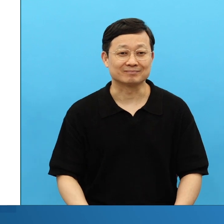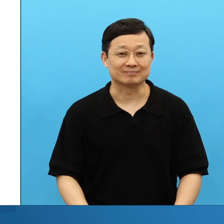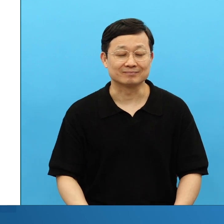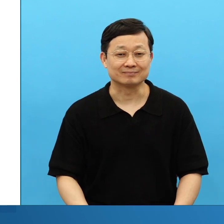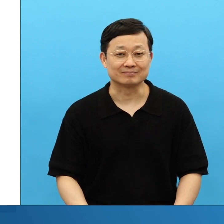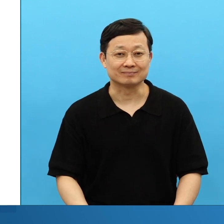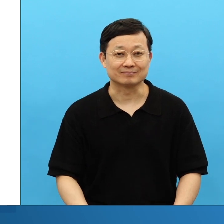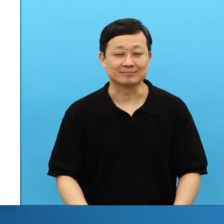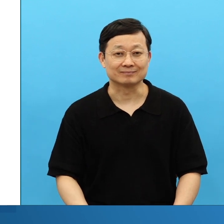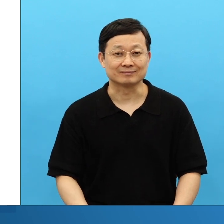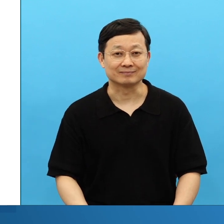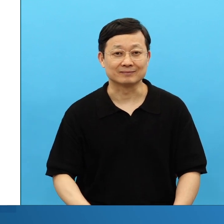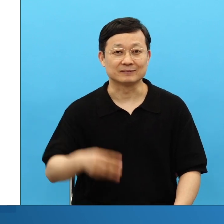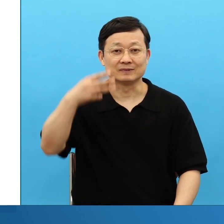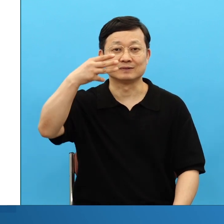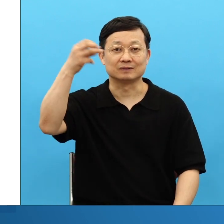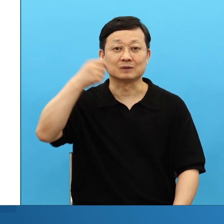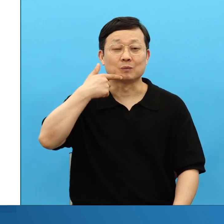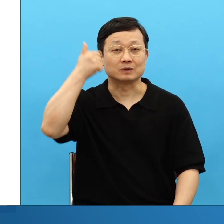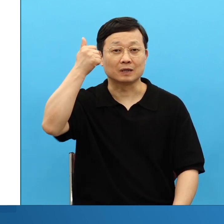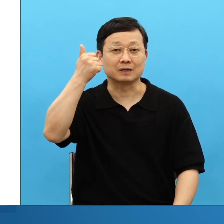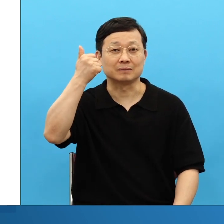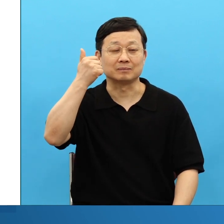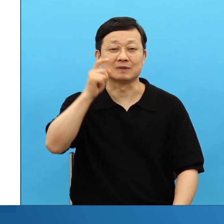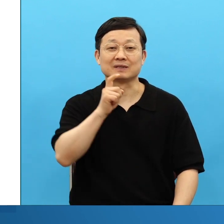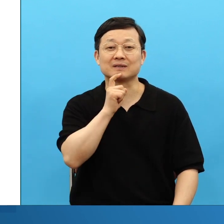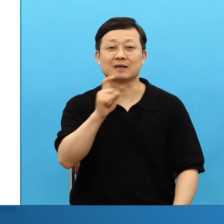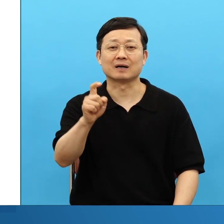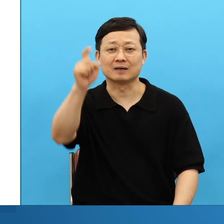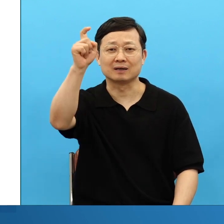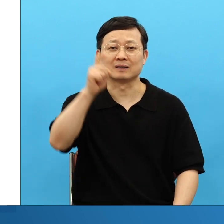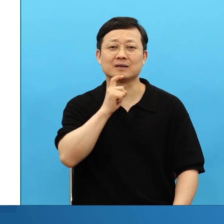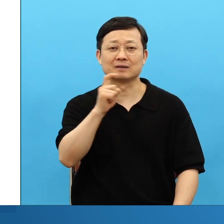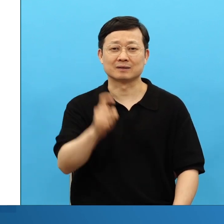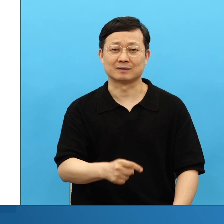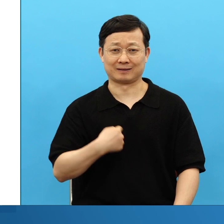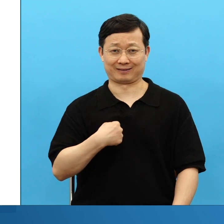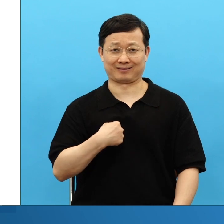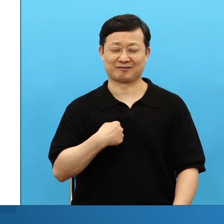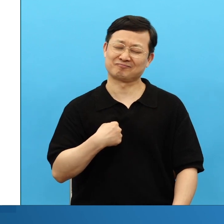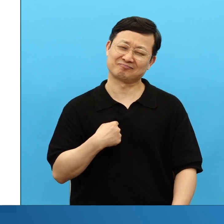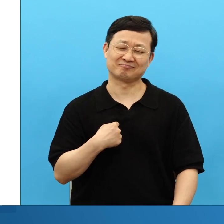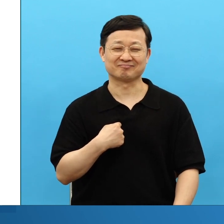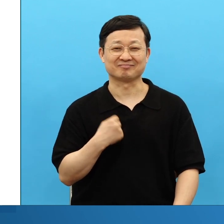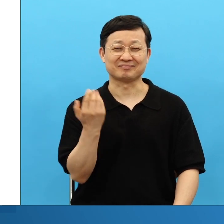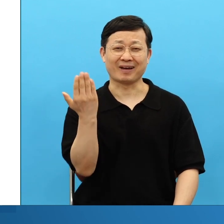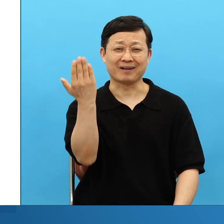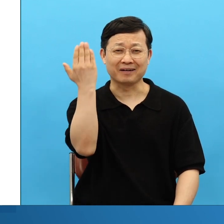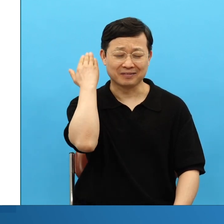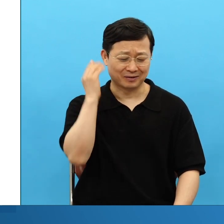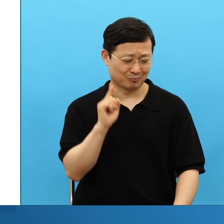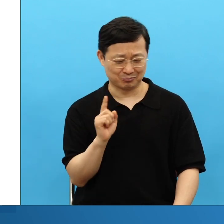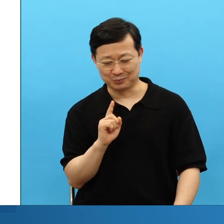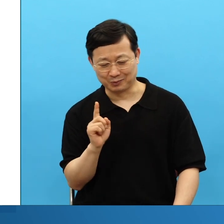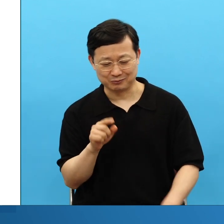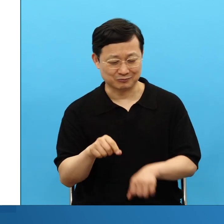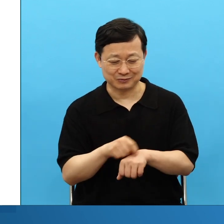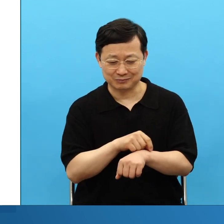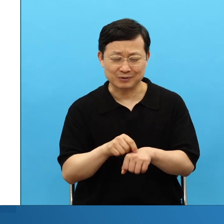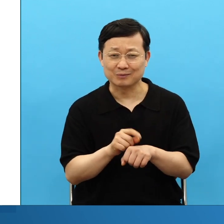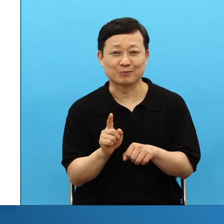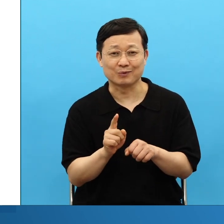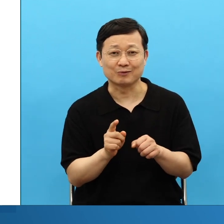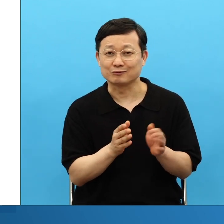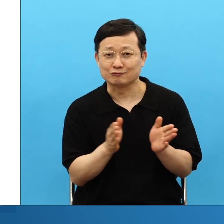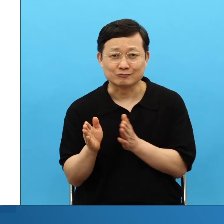제가 유 목사님보다 한 10살 적거든요. 그러니 여러분 그 시대에 보면 뭐 준비할 거 없어요. 그냥 어디